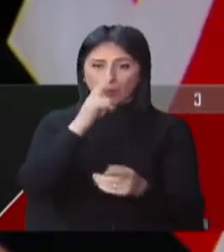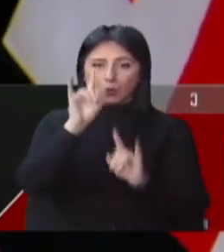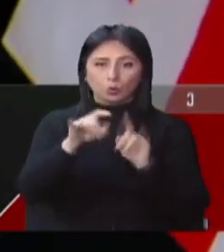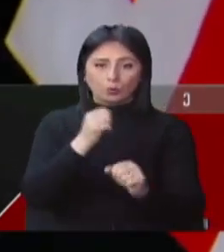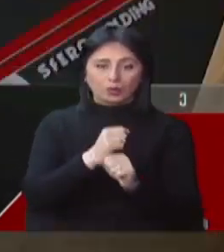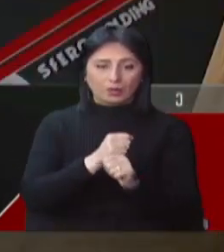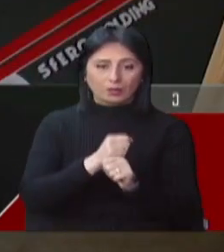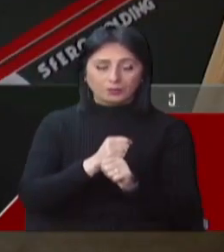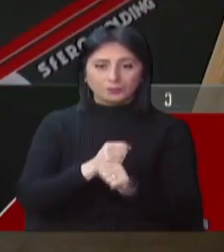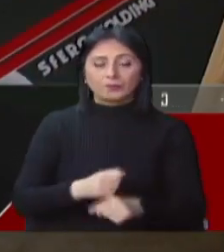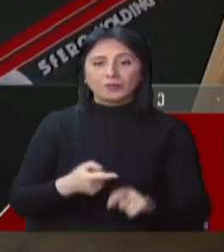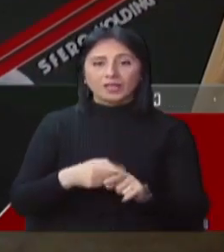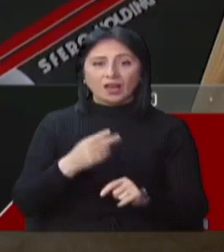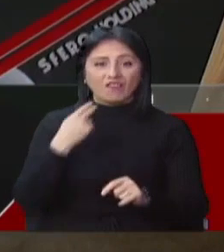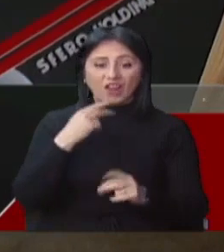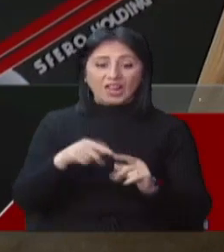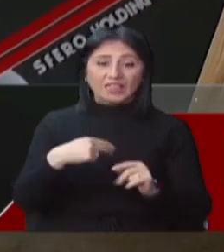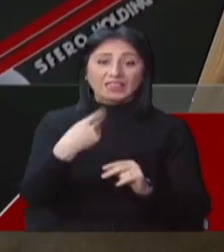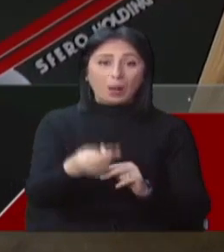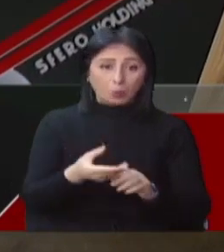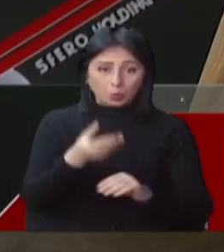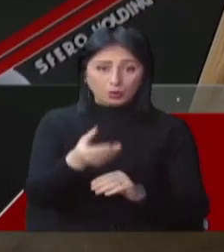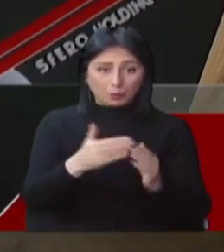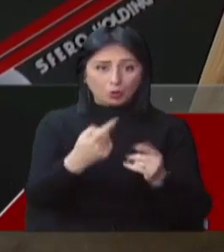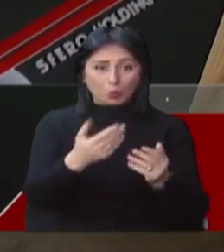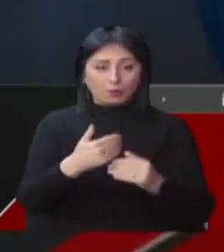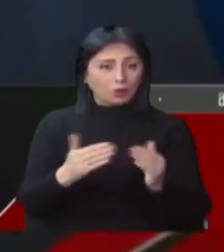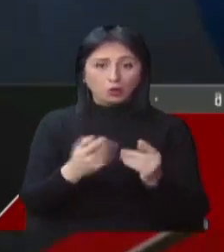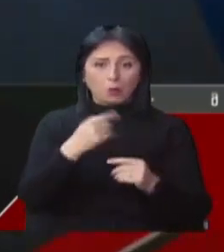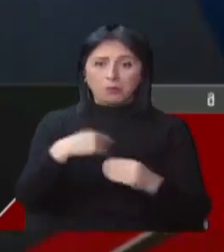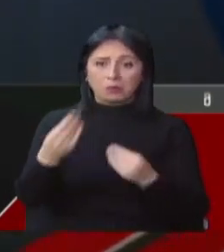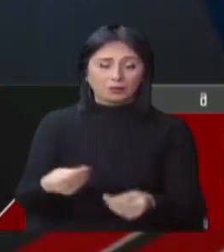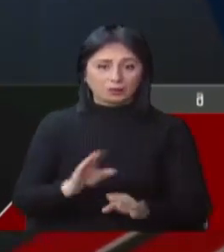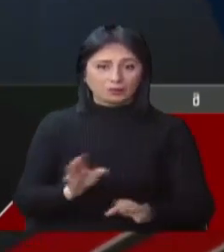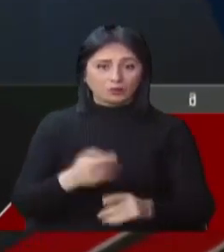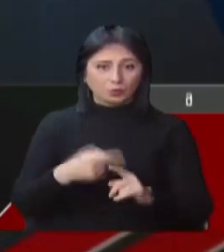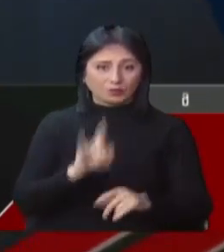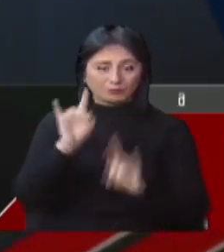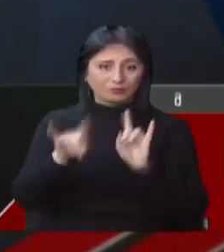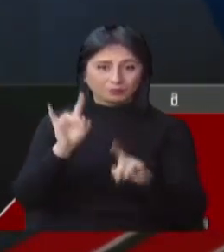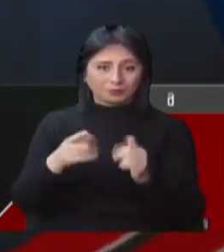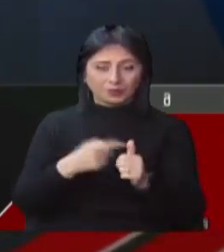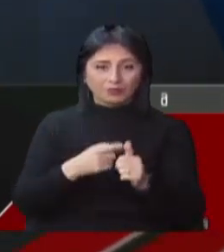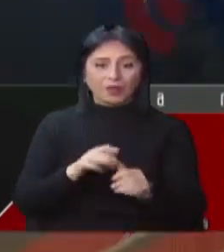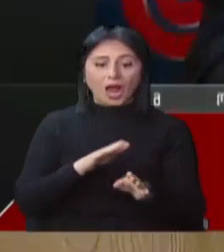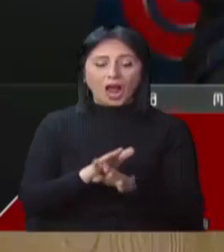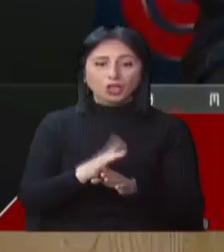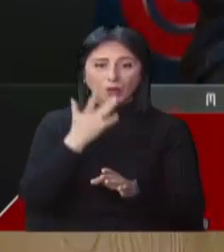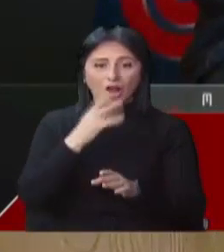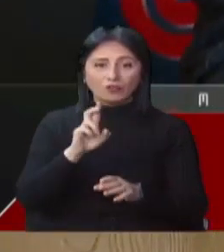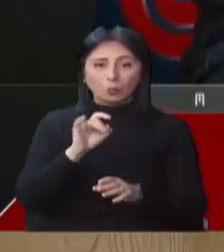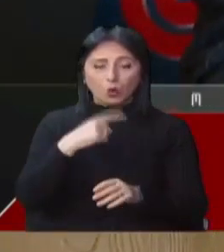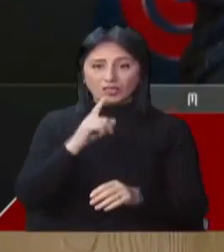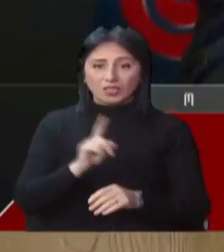მოტყუებით დაადებინეს. ბალის დაბრუნების შეთავაზების მიუხედავად კი ისინი ბინებს ყოფილ მეპატრონეებს უკვე აღარ უბრუნებენ. აღსრულების ეროვნული